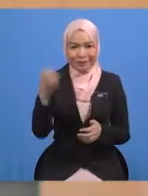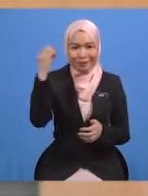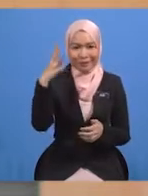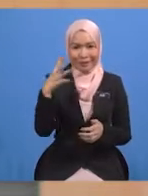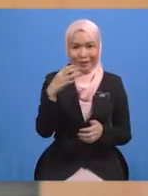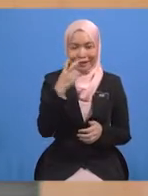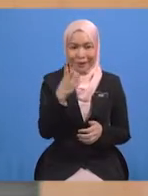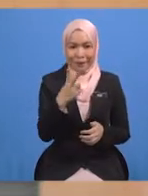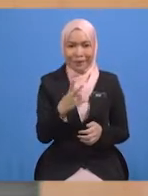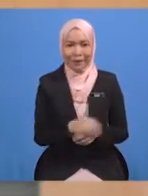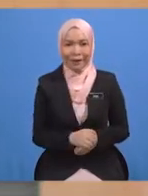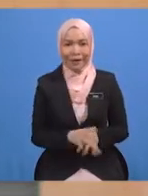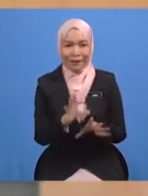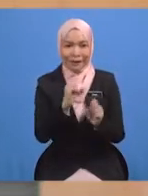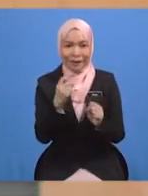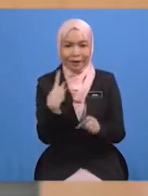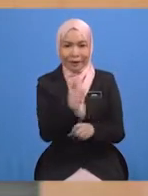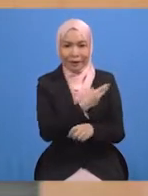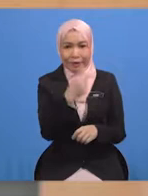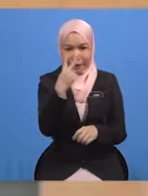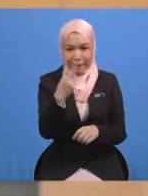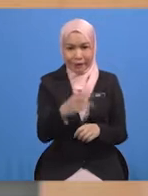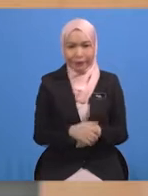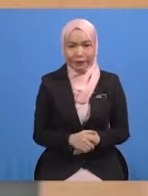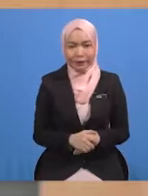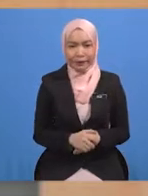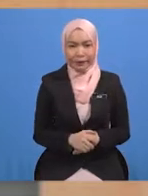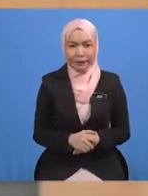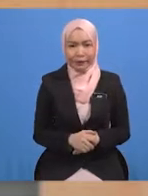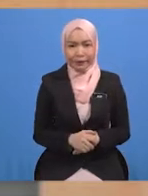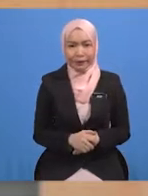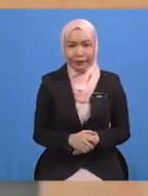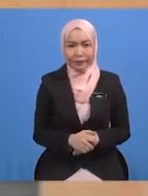cahaya nampak pula dapat dilihat.